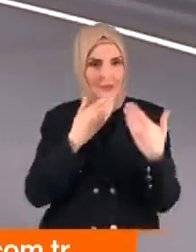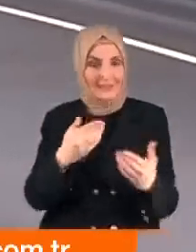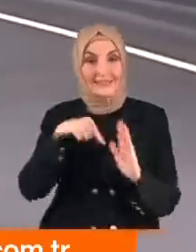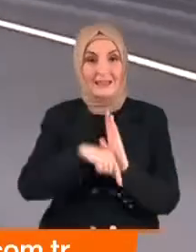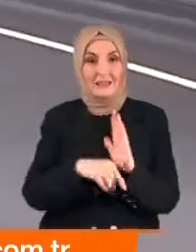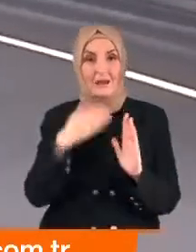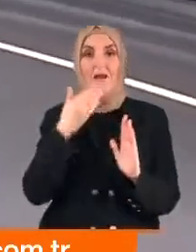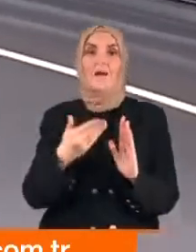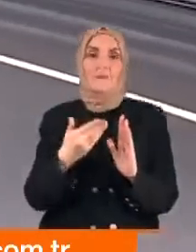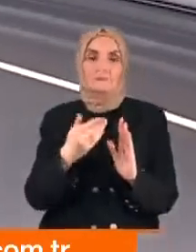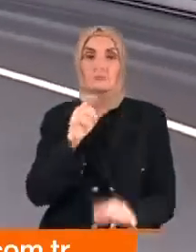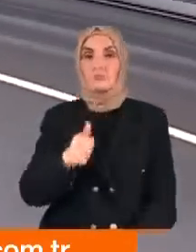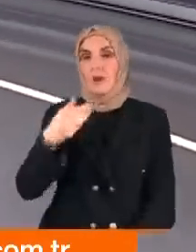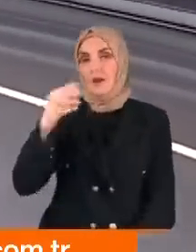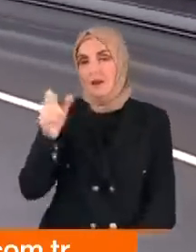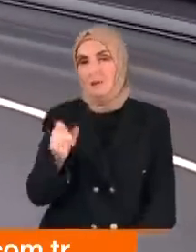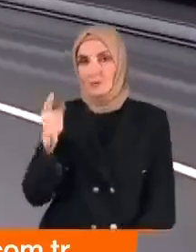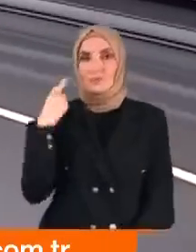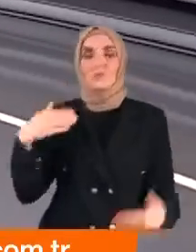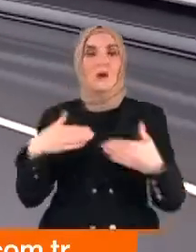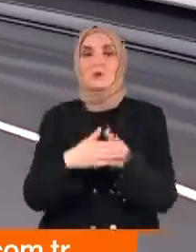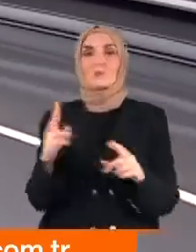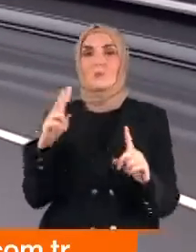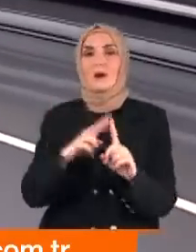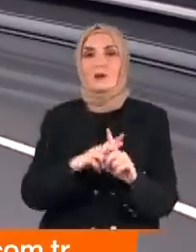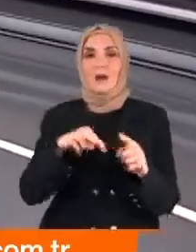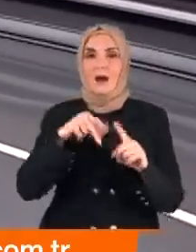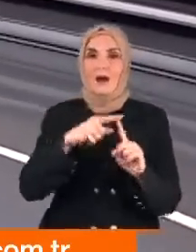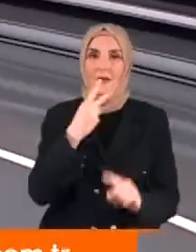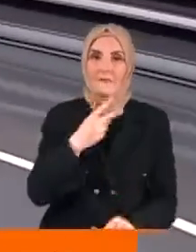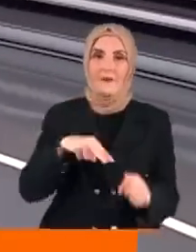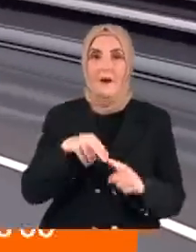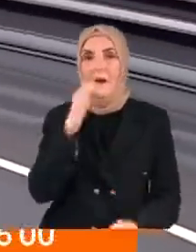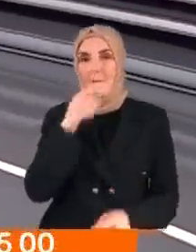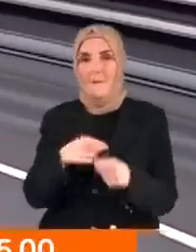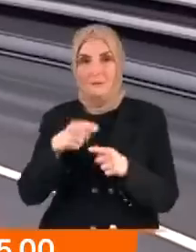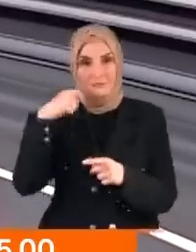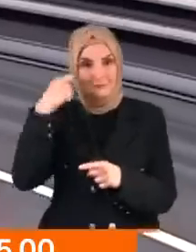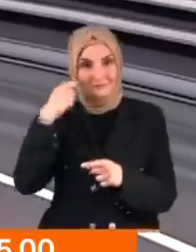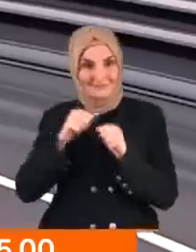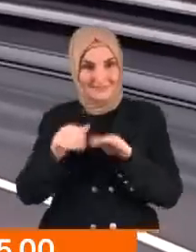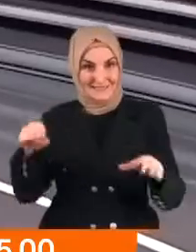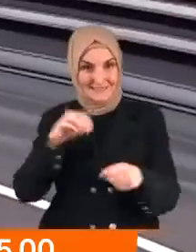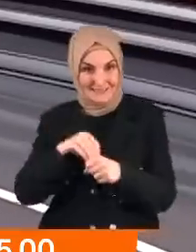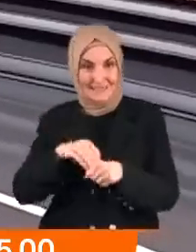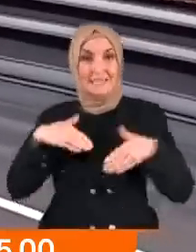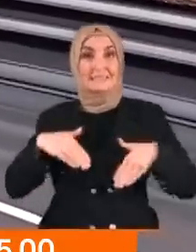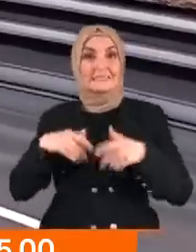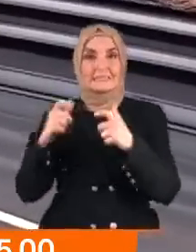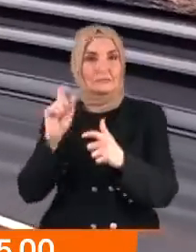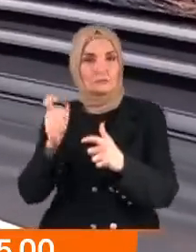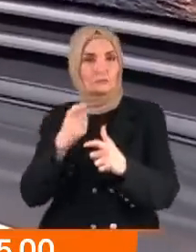dün akşam katıldığı ATV Haber ortak yayınında Rize ve Ordu'daki keşiflerle ilgili ilk kez konuştu. İşte